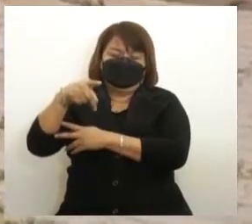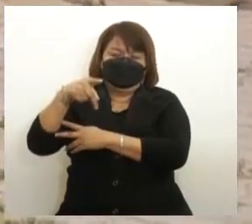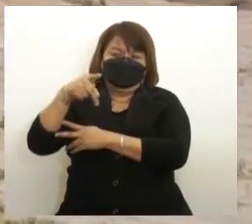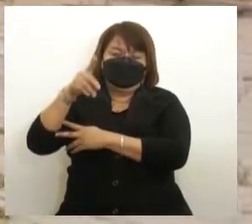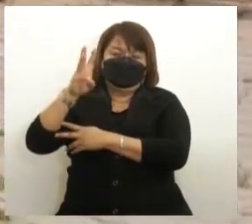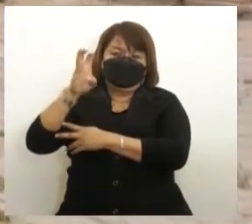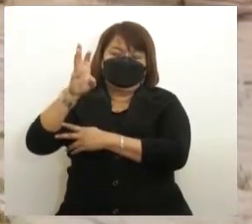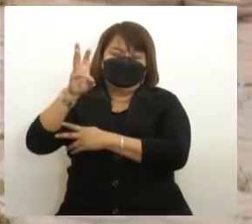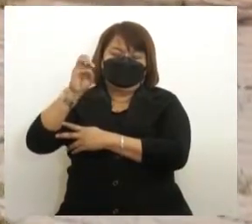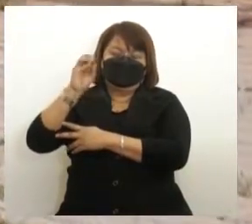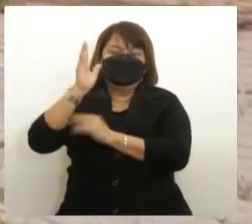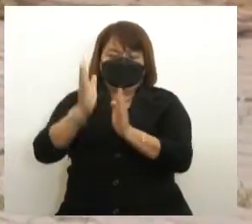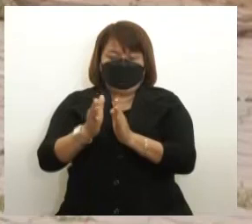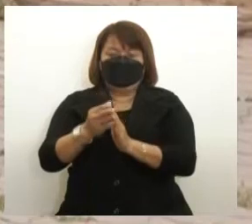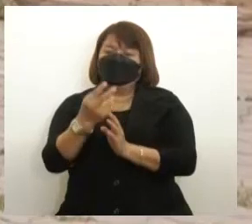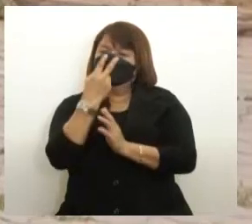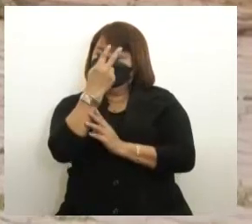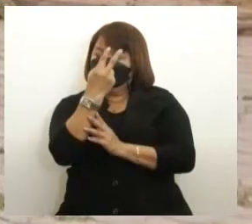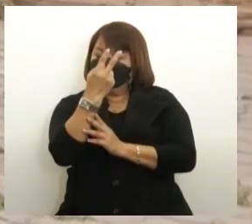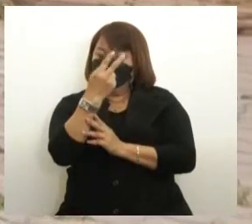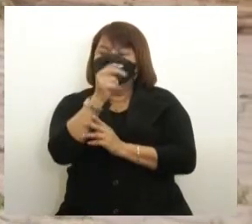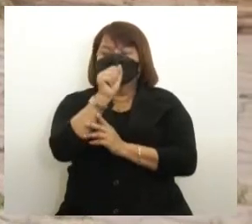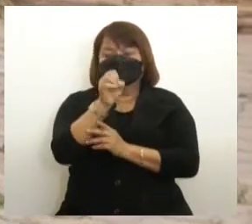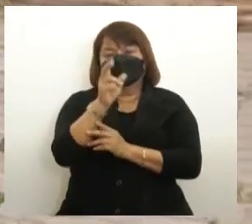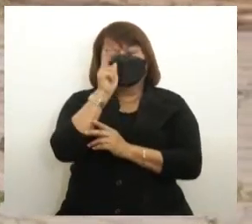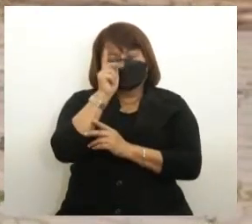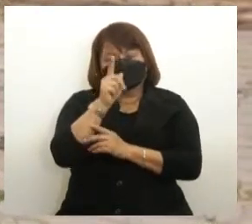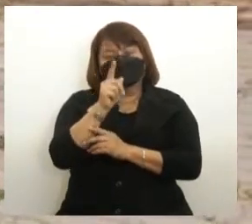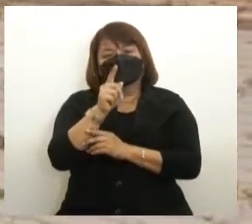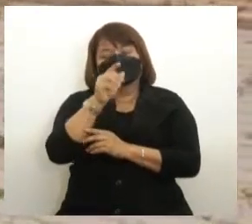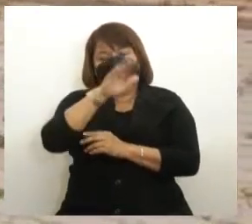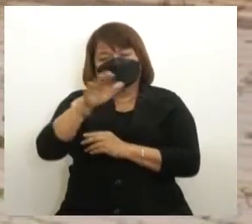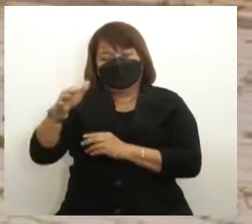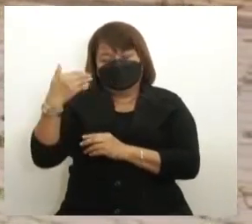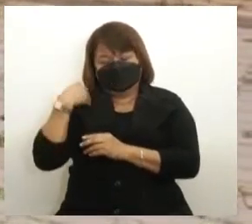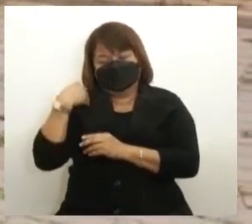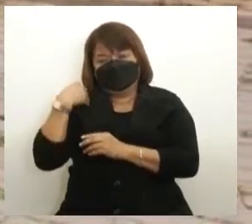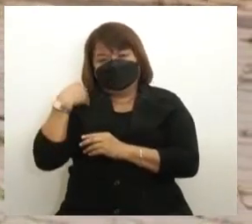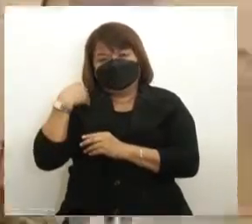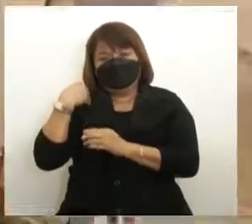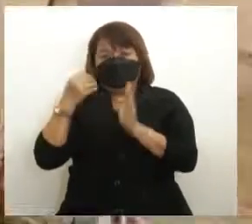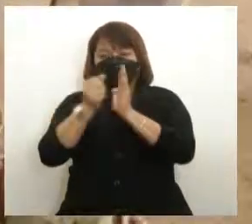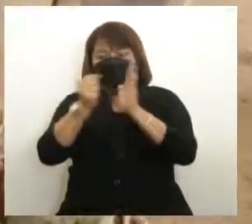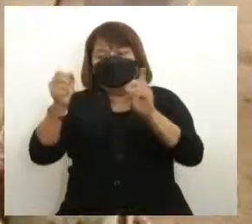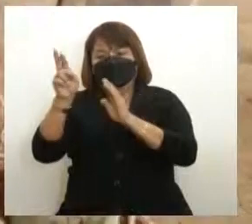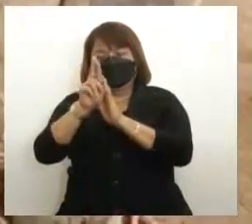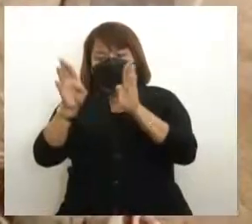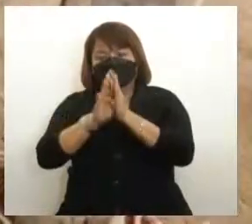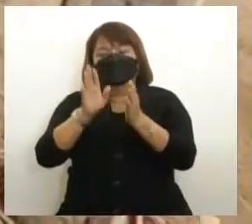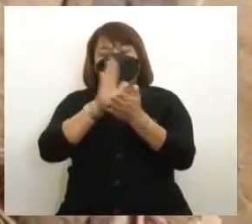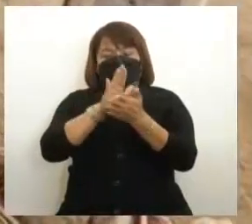31,660 คนซึ่งจากการสอบข้อมูลปรากฏว่ามีนักเรียนที่หลุดออกจากระบบคิ